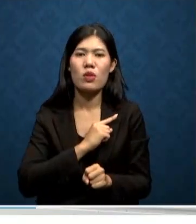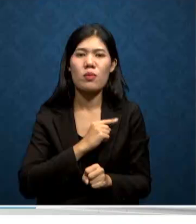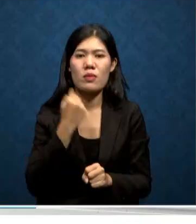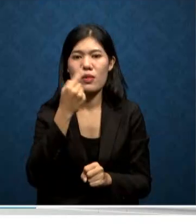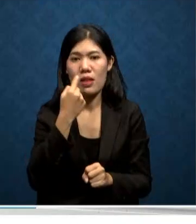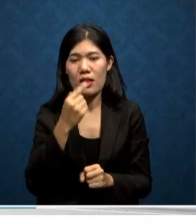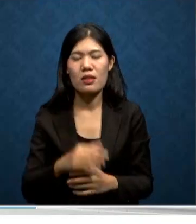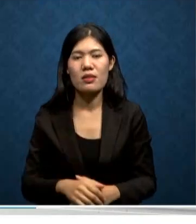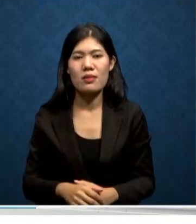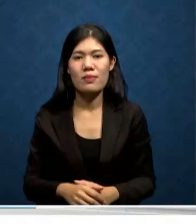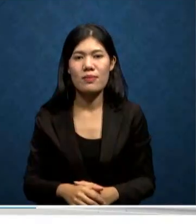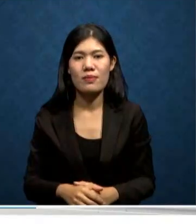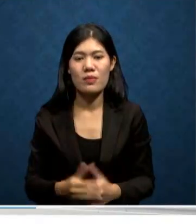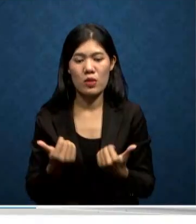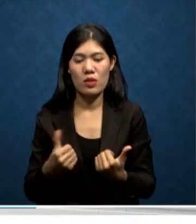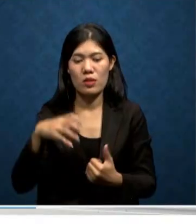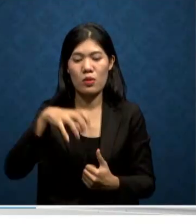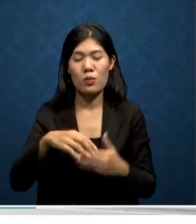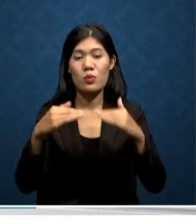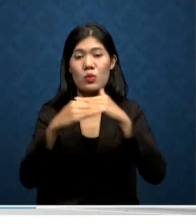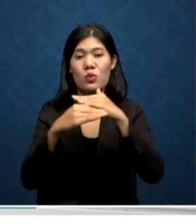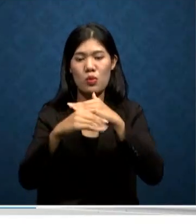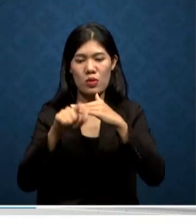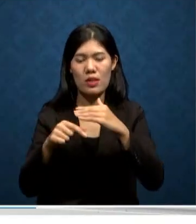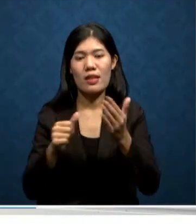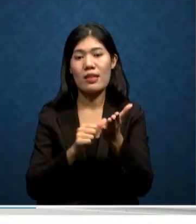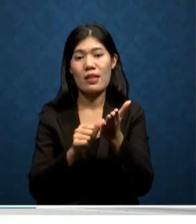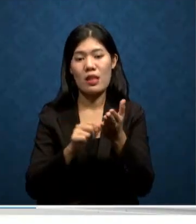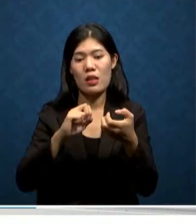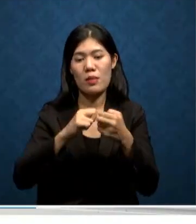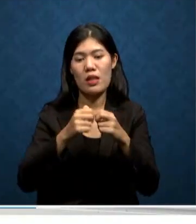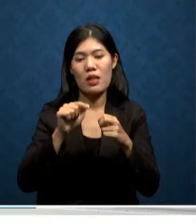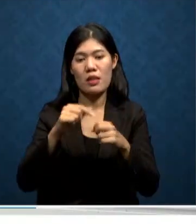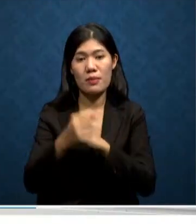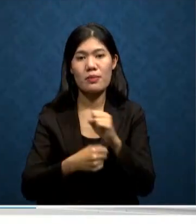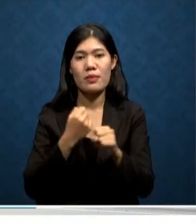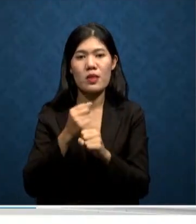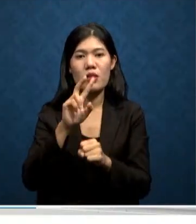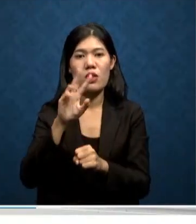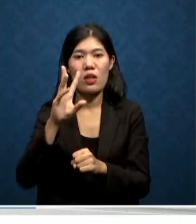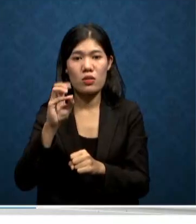ครับกรมการขนส่งทางบกก็ได้แก้ไขปัญหานี้โดยในปี 2567